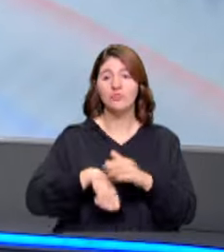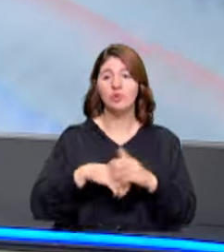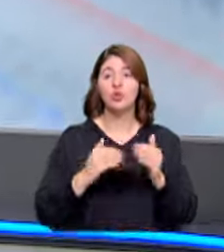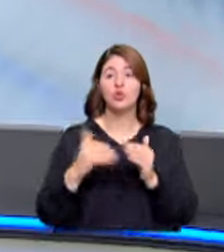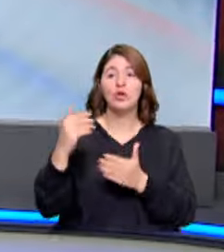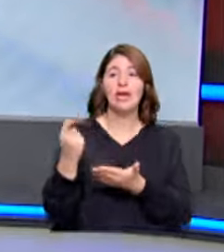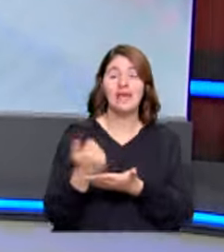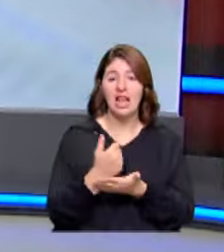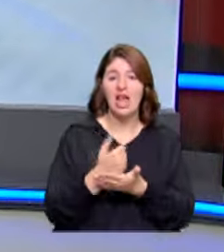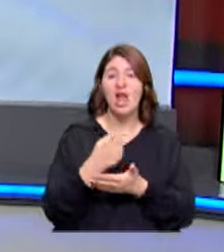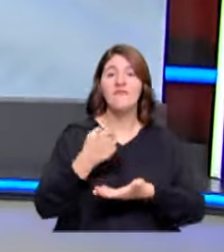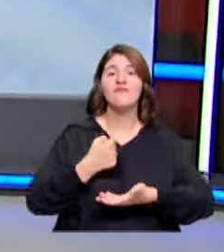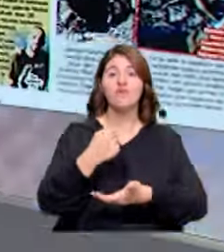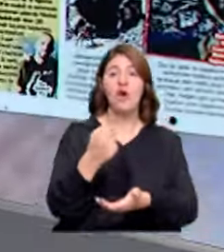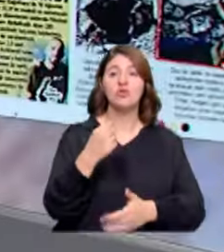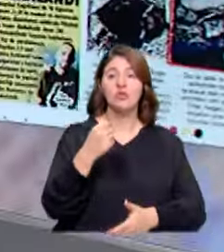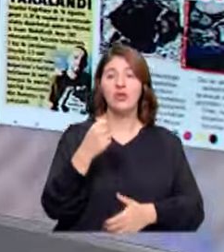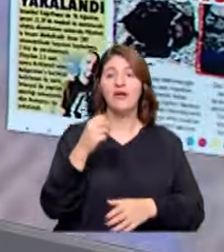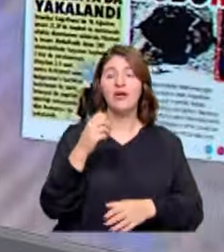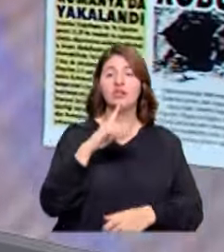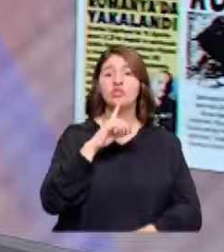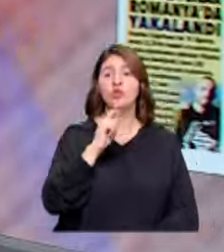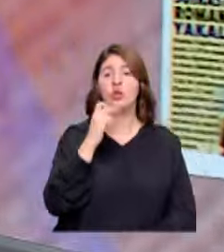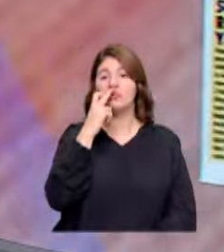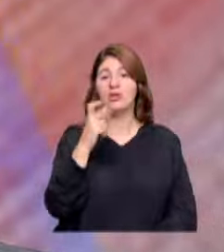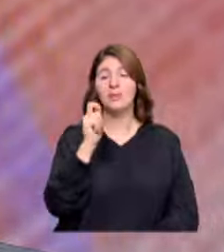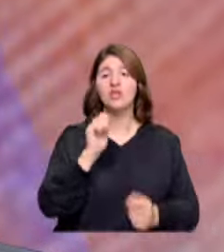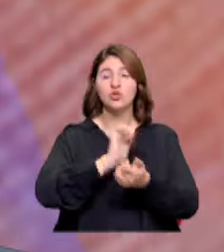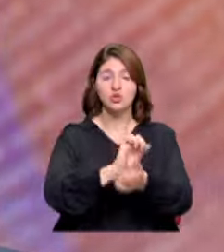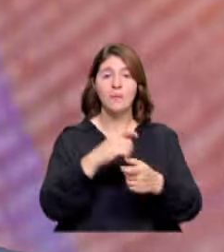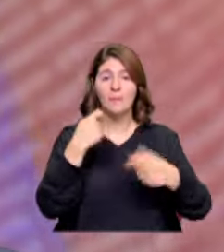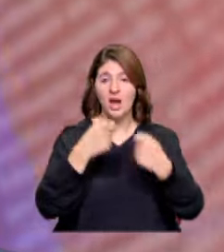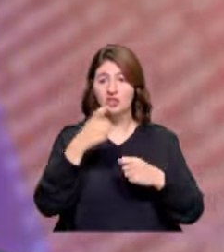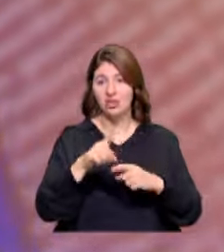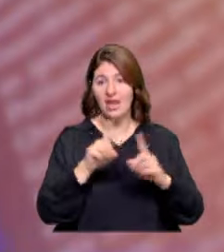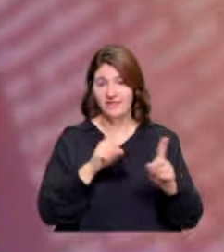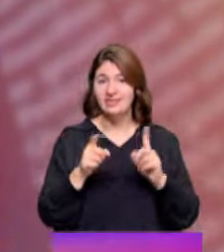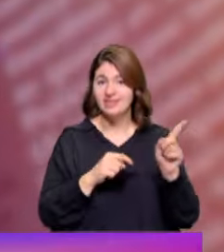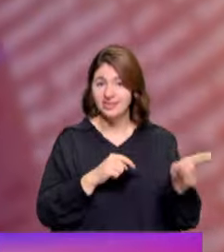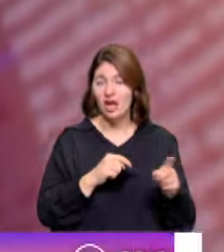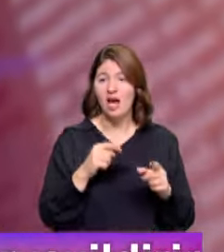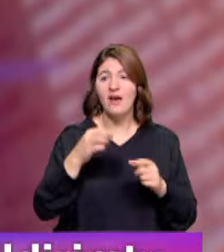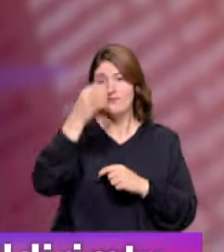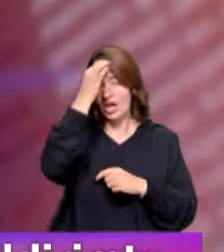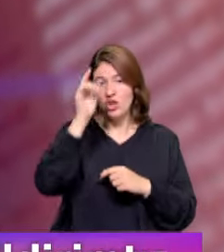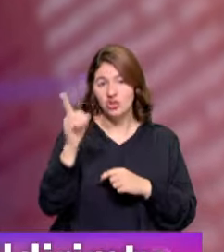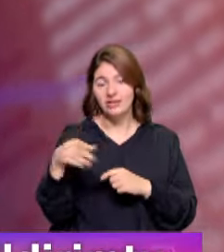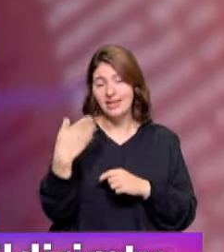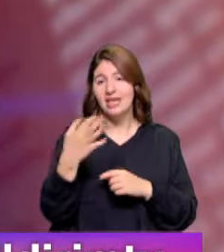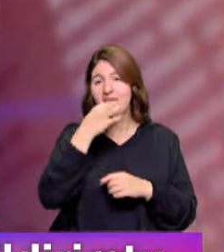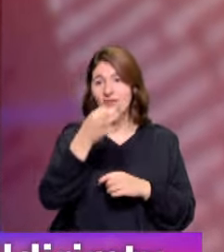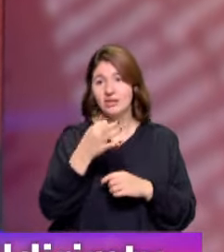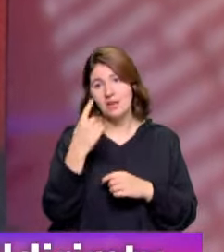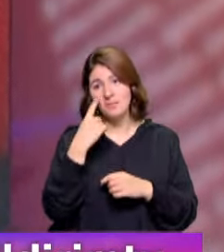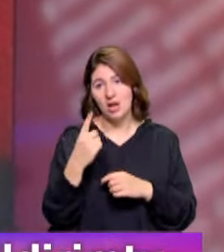yüksek gelirli fon vaadiyle dolandırdığı iddia edilen tutuklu bankacı Seçil Erzan davasında Fatih Terim'in diğer